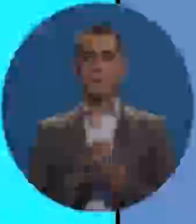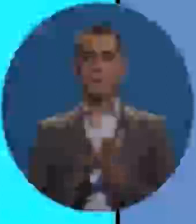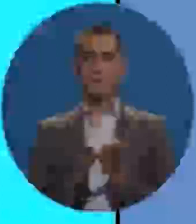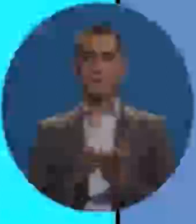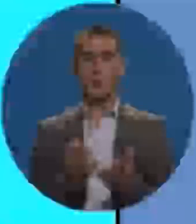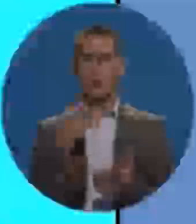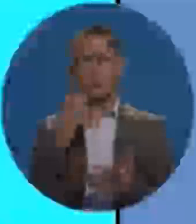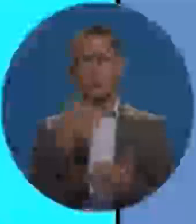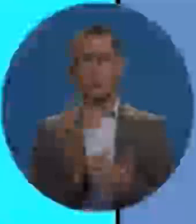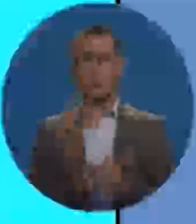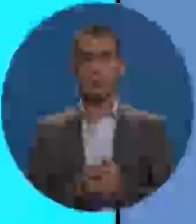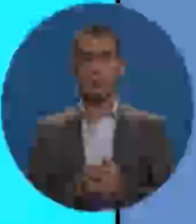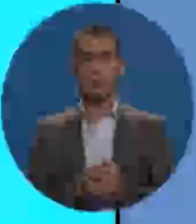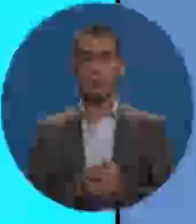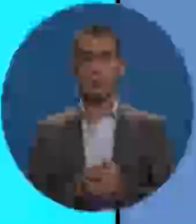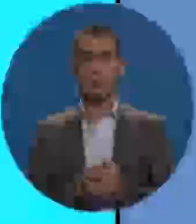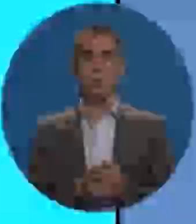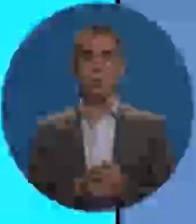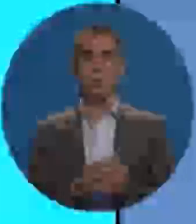Сабақлығыңызда қарап көрін.